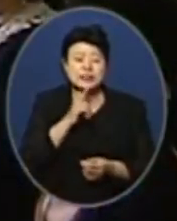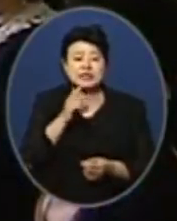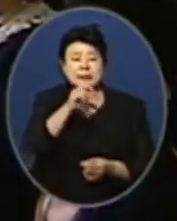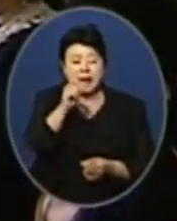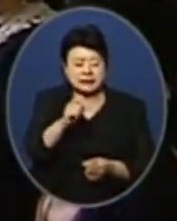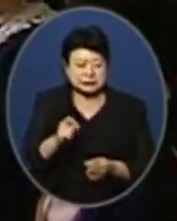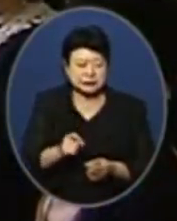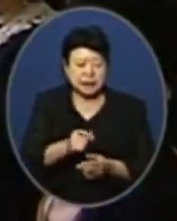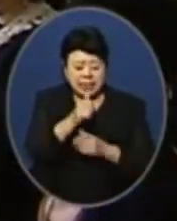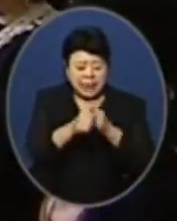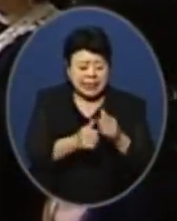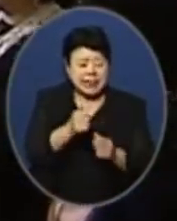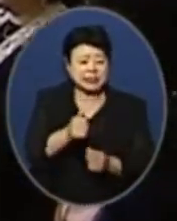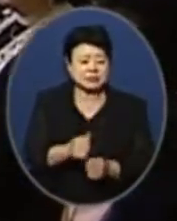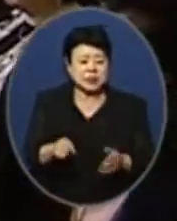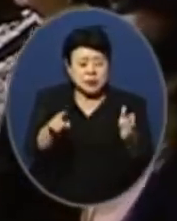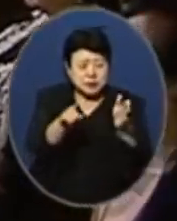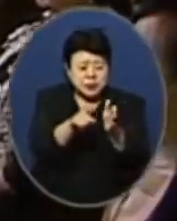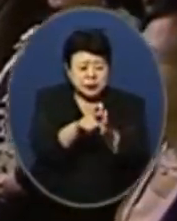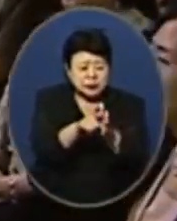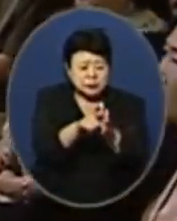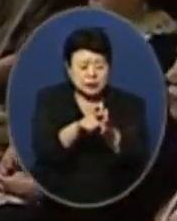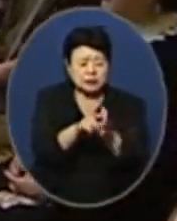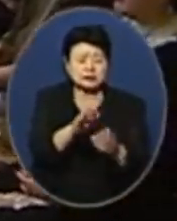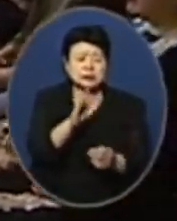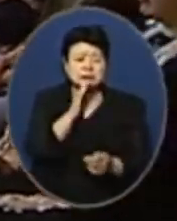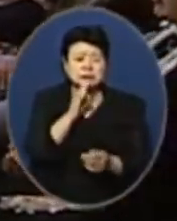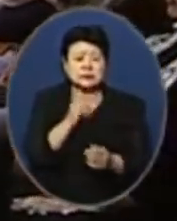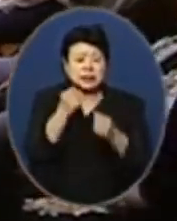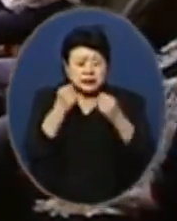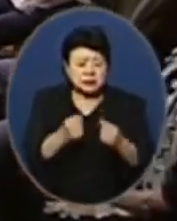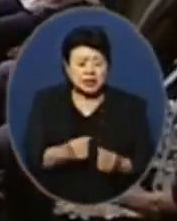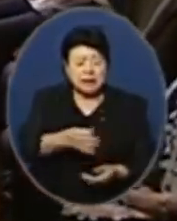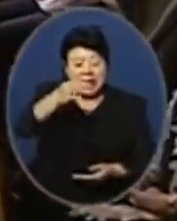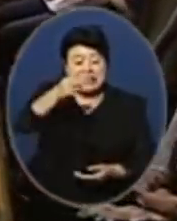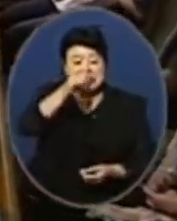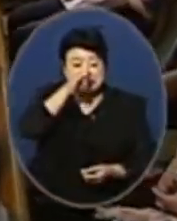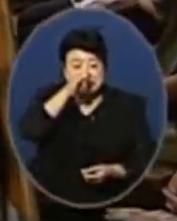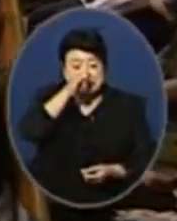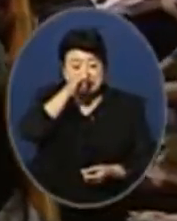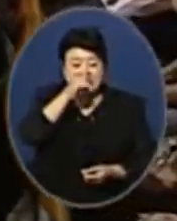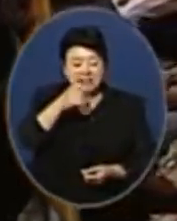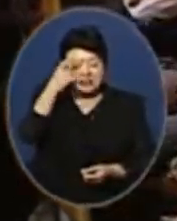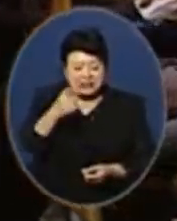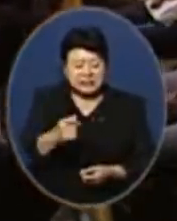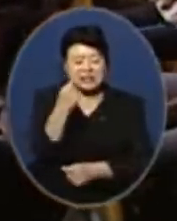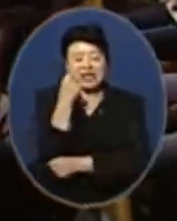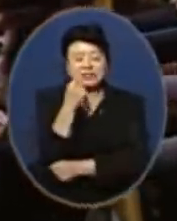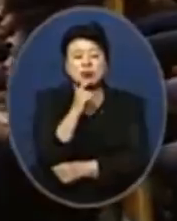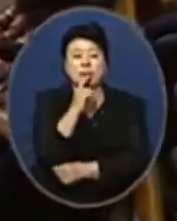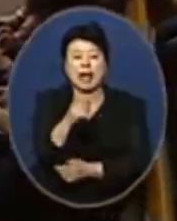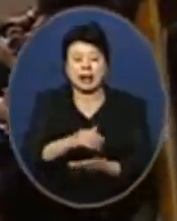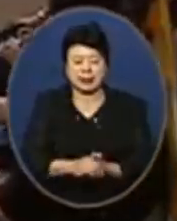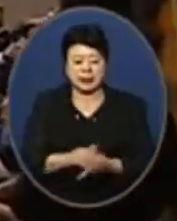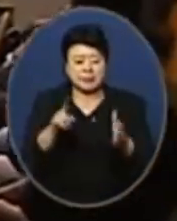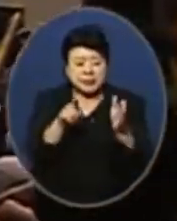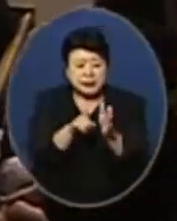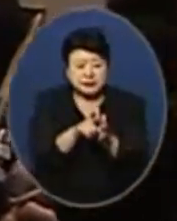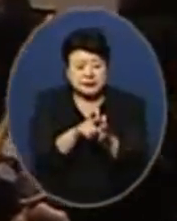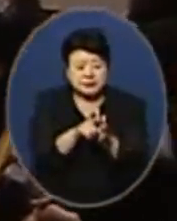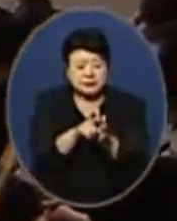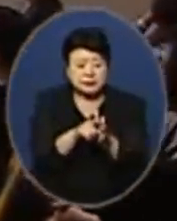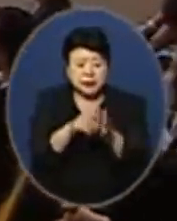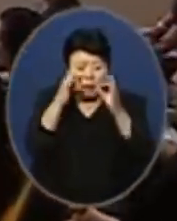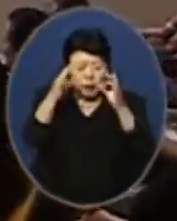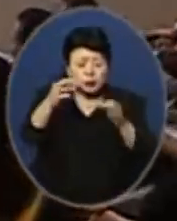하는 사람이 하나님을 신뢰하는 이 믿음이야말로 삶을 가치 있게 하는 튼튼한 기초라고 했습니다. 믿음은